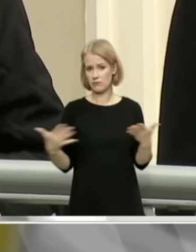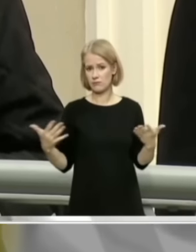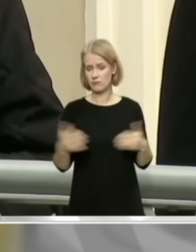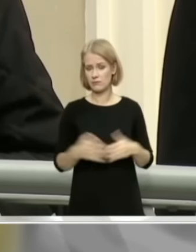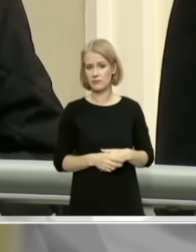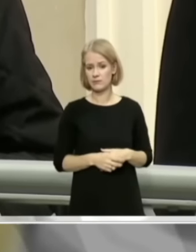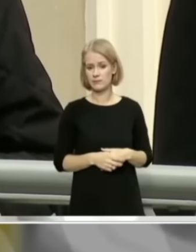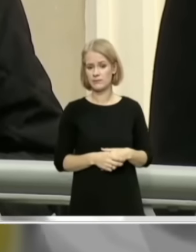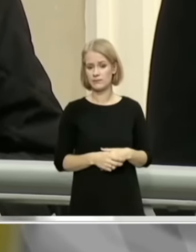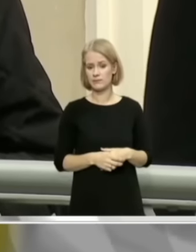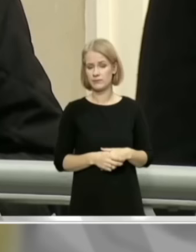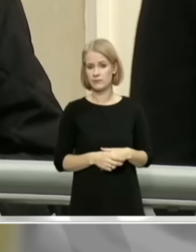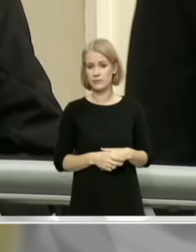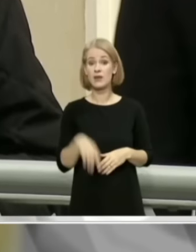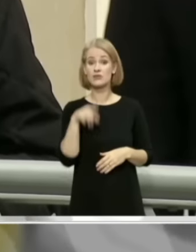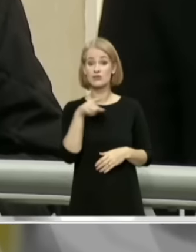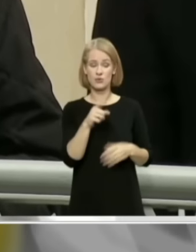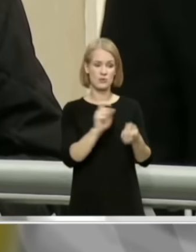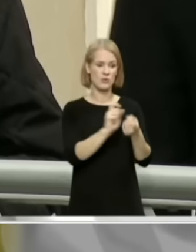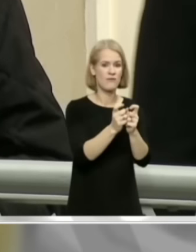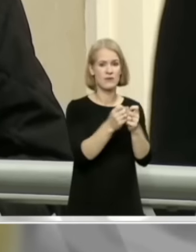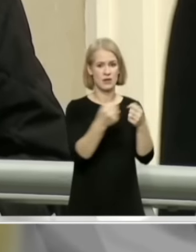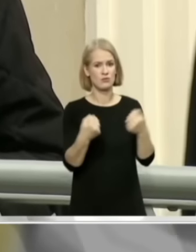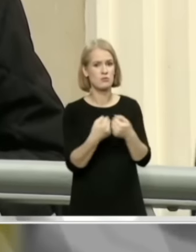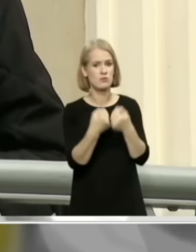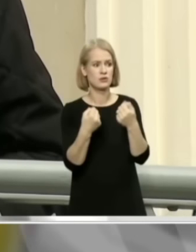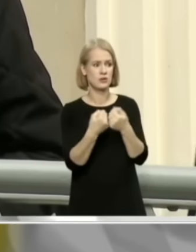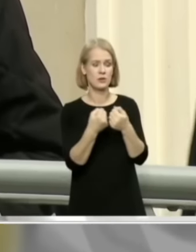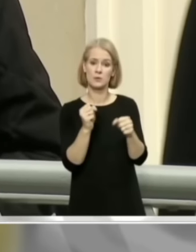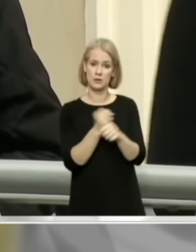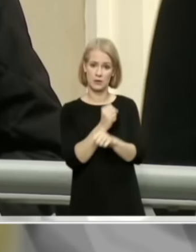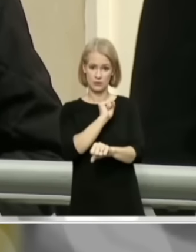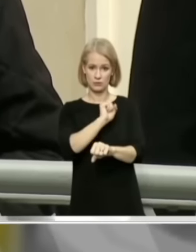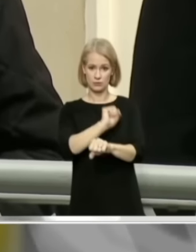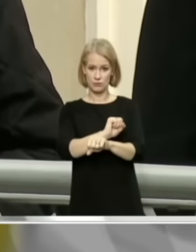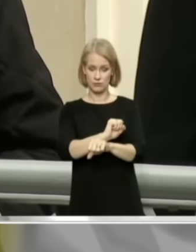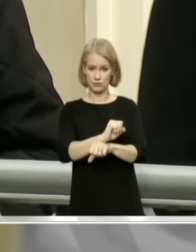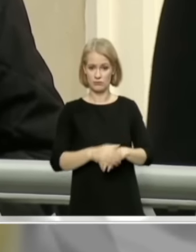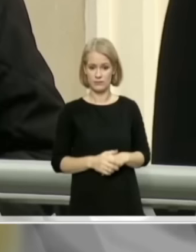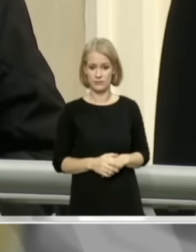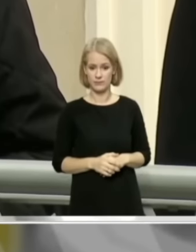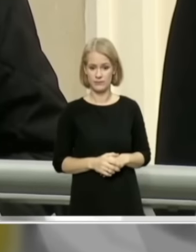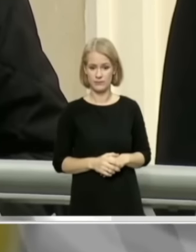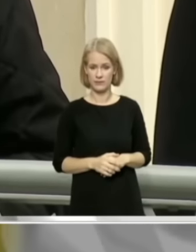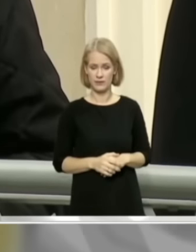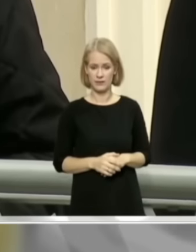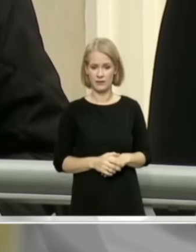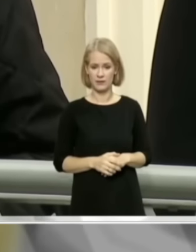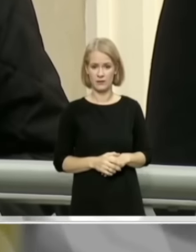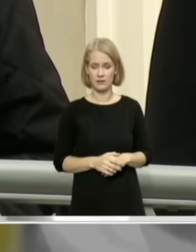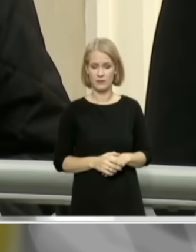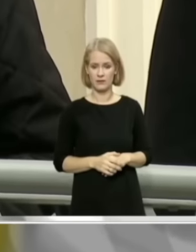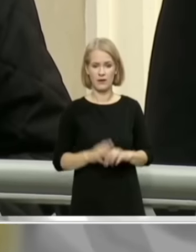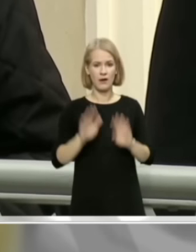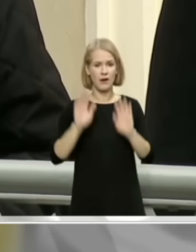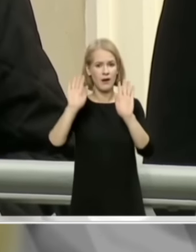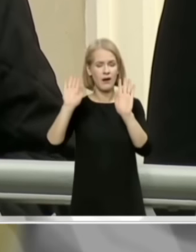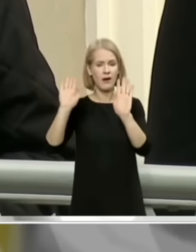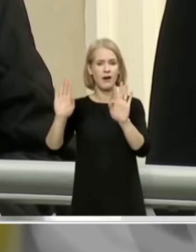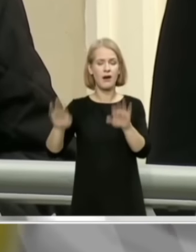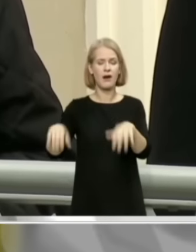Nors jų kaip tik reikėtų vengti. Tegul savo kur nors kariauja